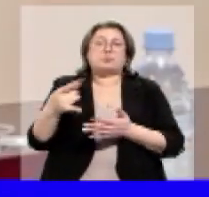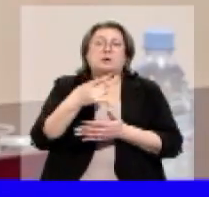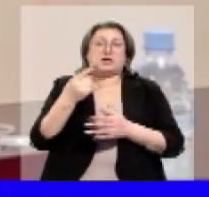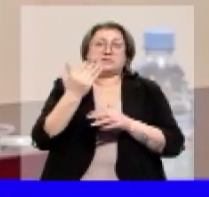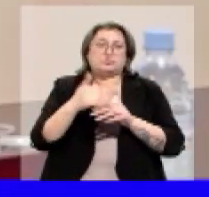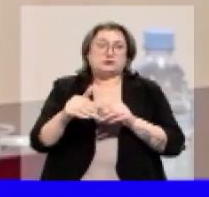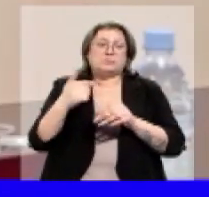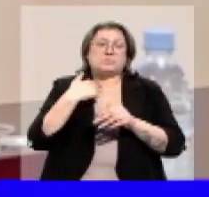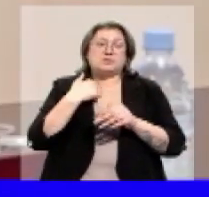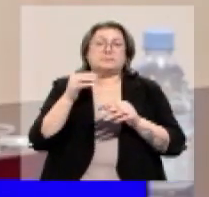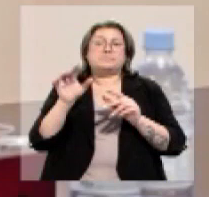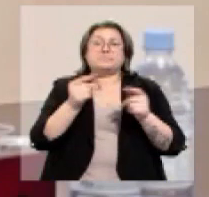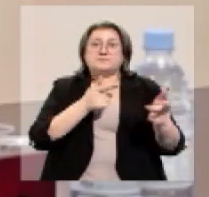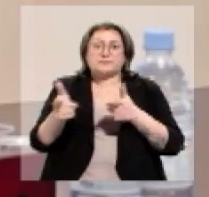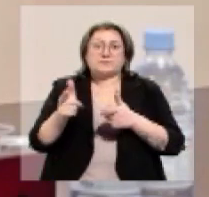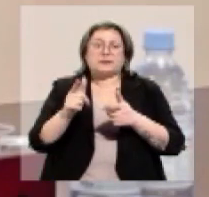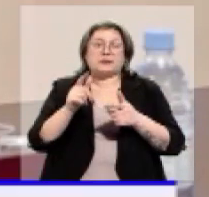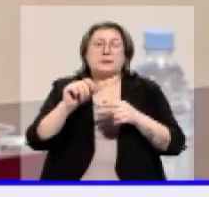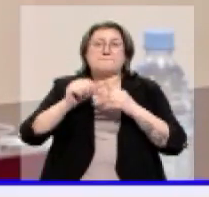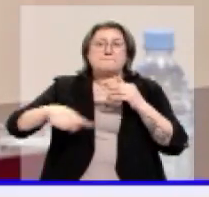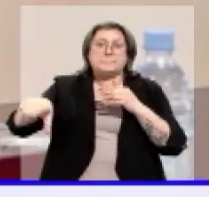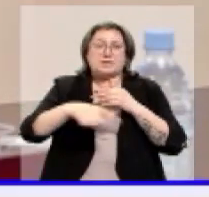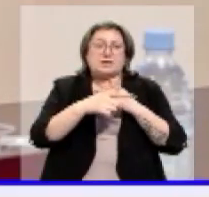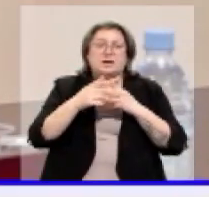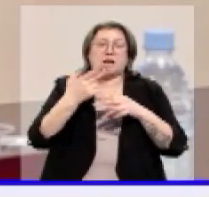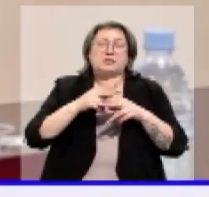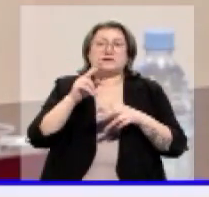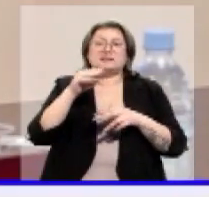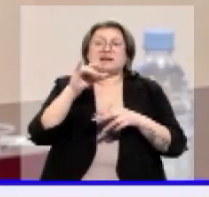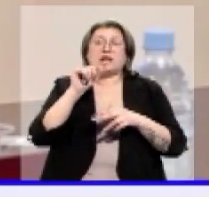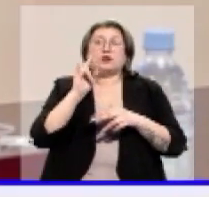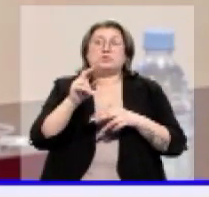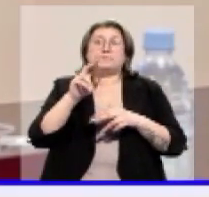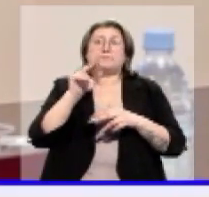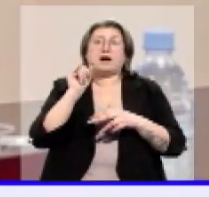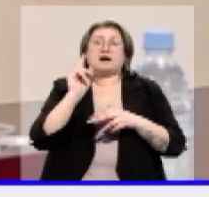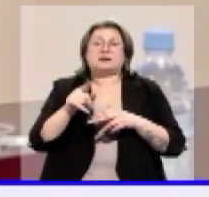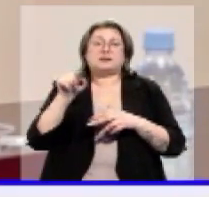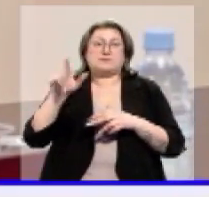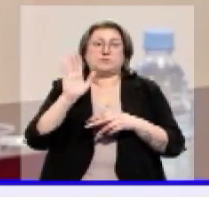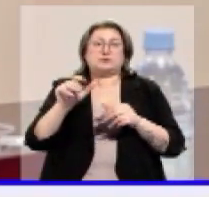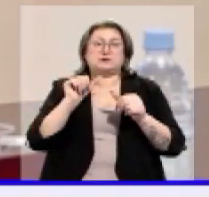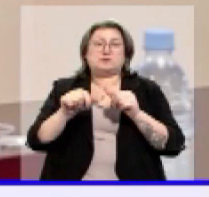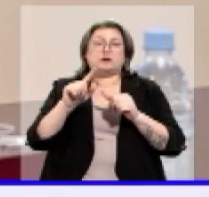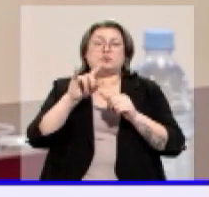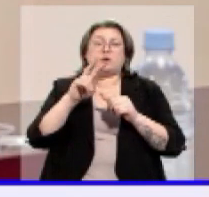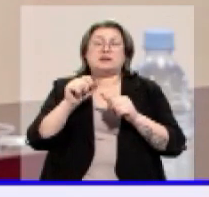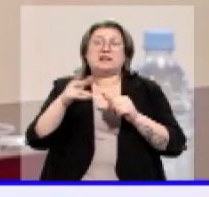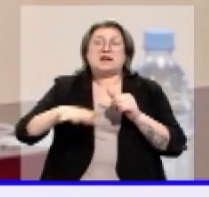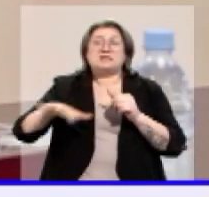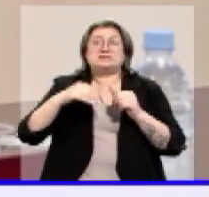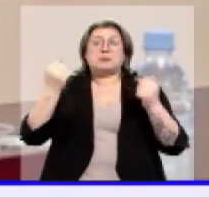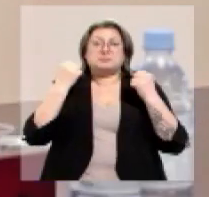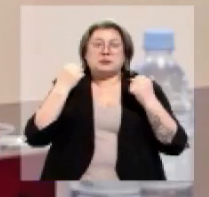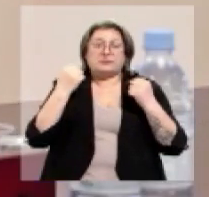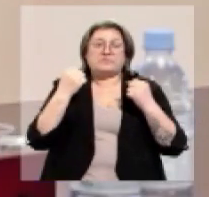бюджета мы формируем берег, вот как раз от триатлон-парка. Там у нас будет и именно зона для спортсменов, эти